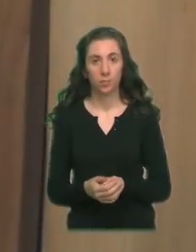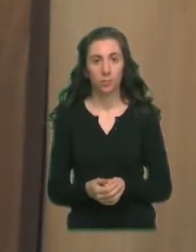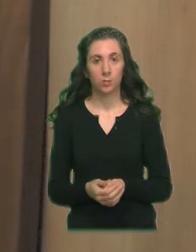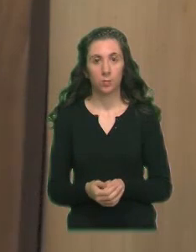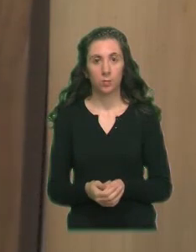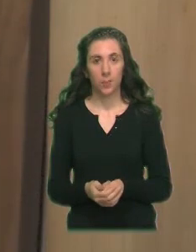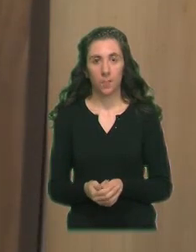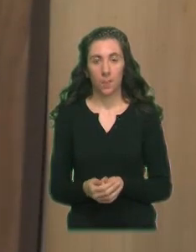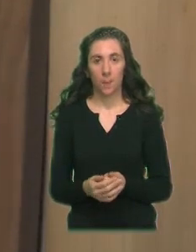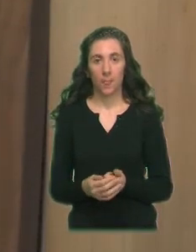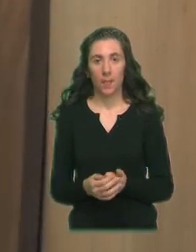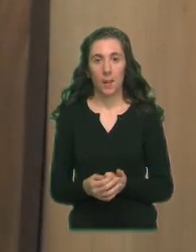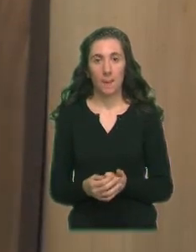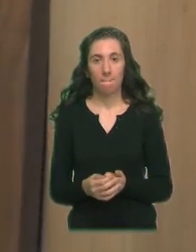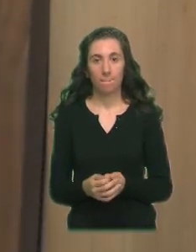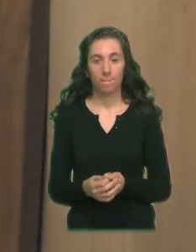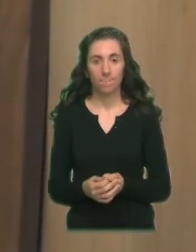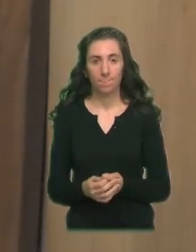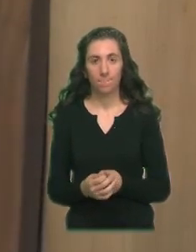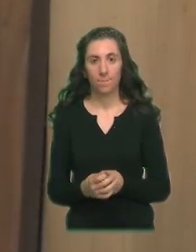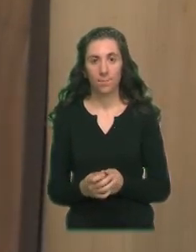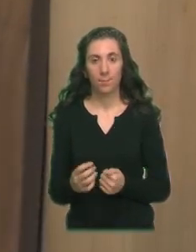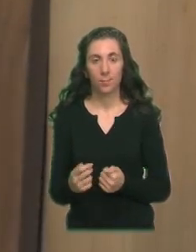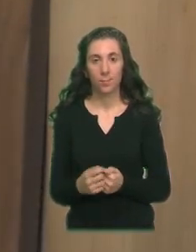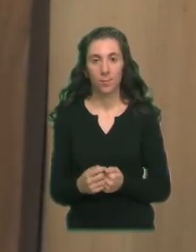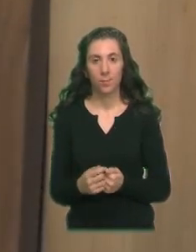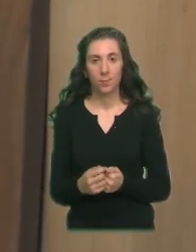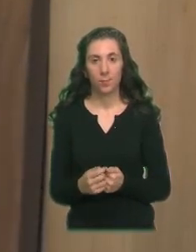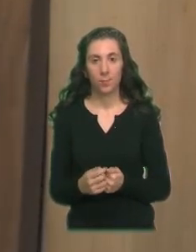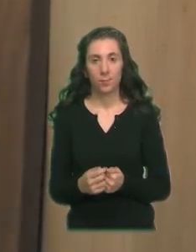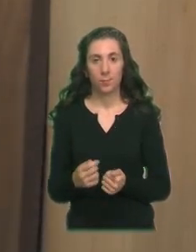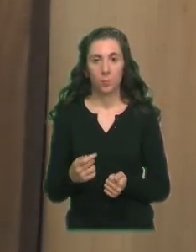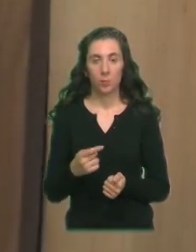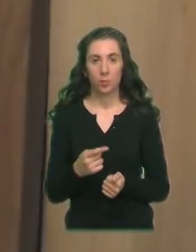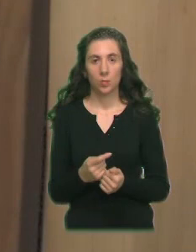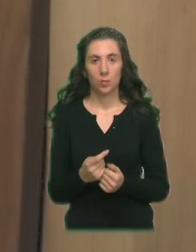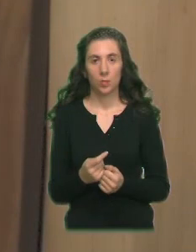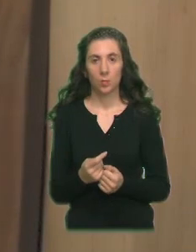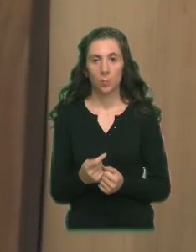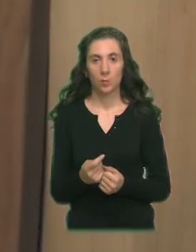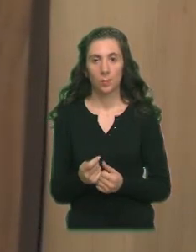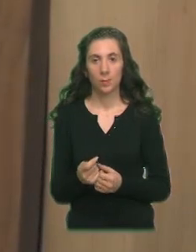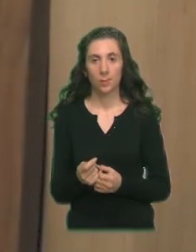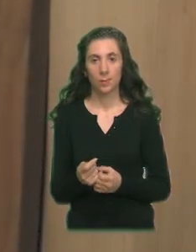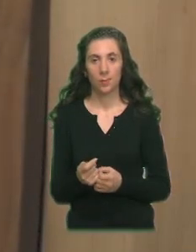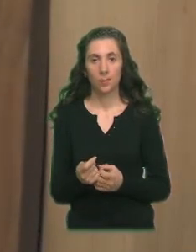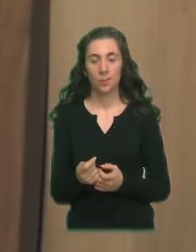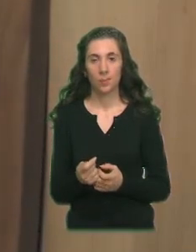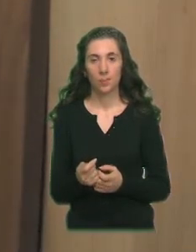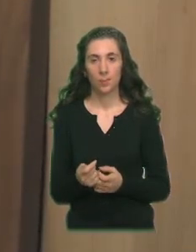Dajte pažal usta sorak, veli, atkritok, veli. Da.